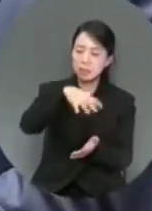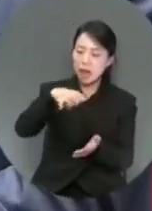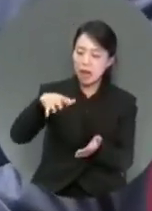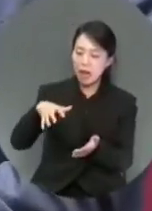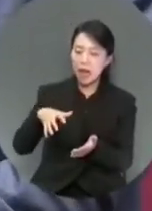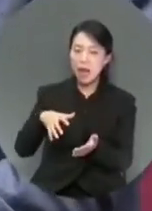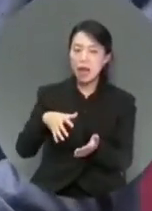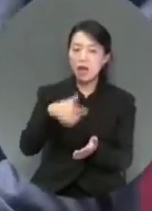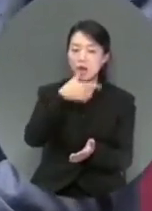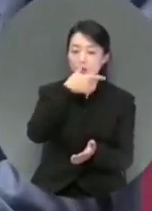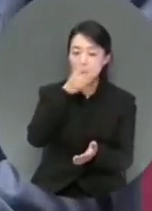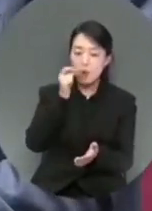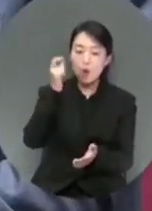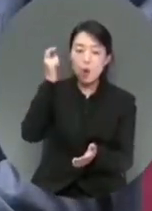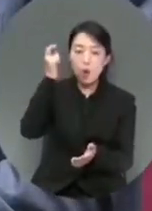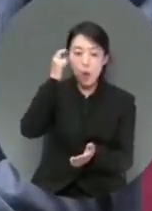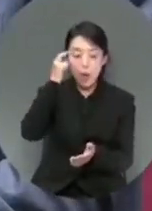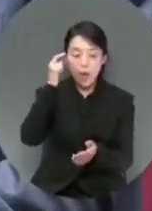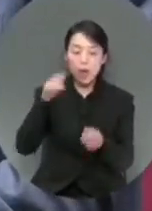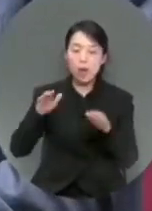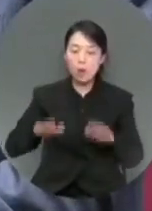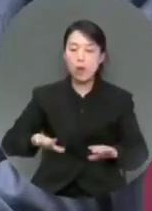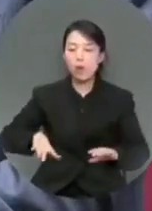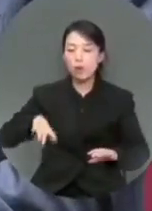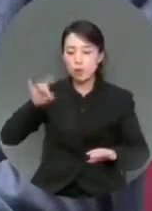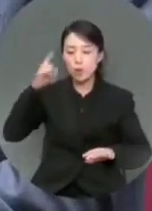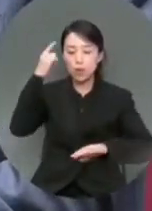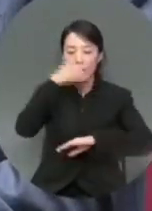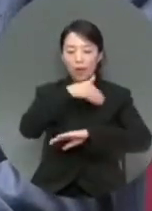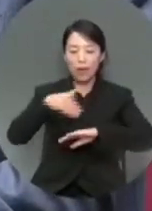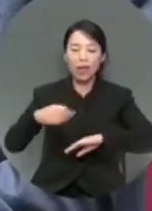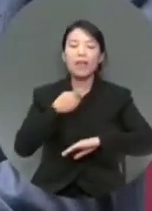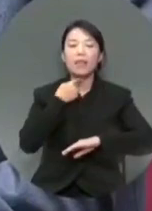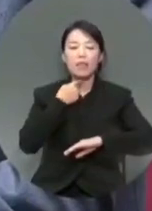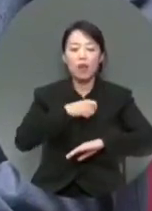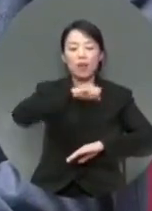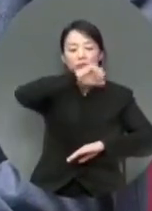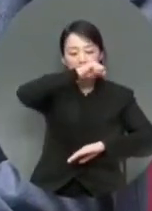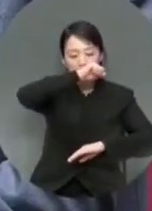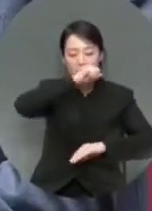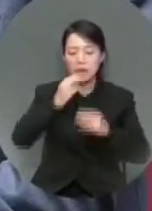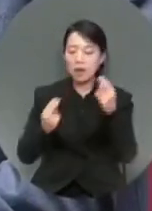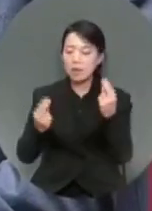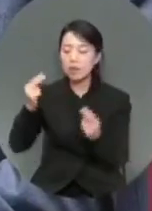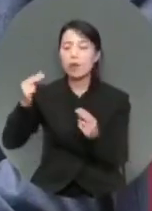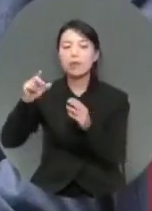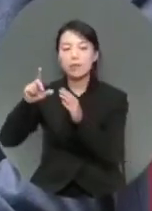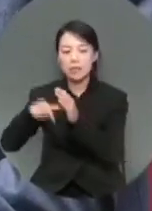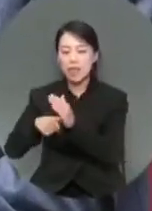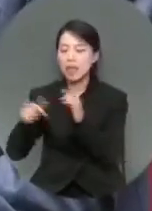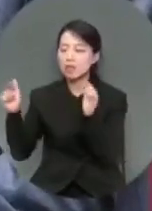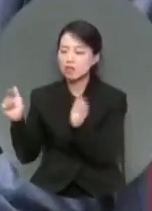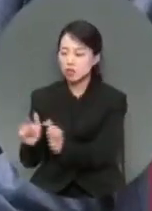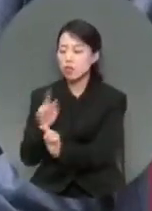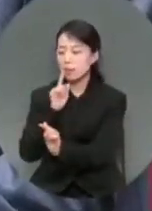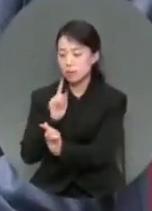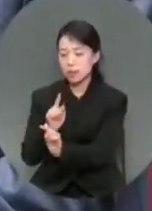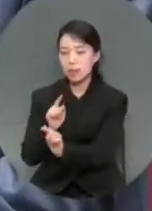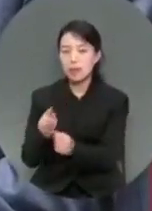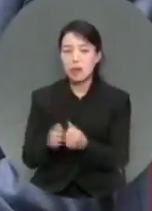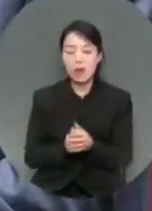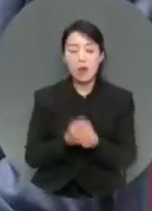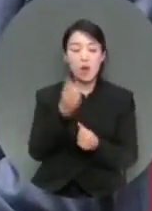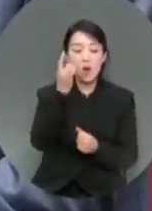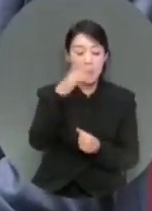당초 금년에 예상했던 그거에 비해서 주는 거죠. 그러니까 당초 400조 국세 수입을 예상했는데